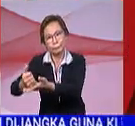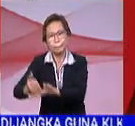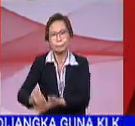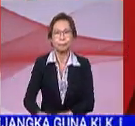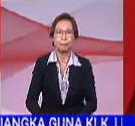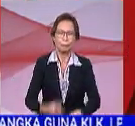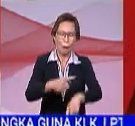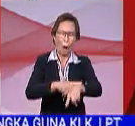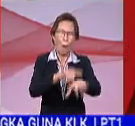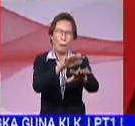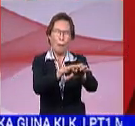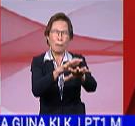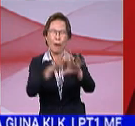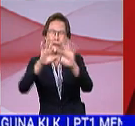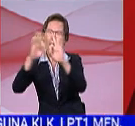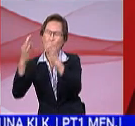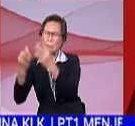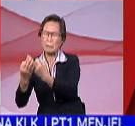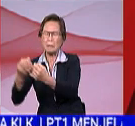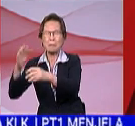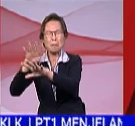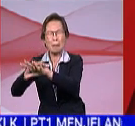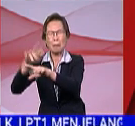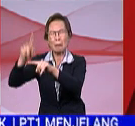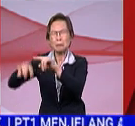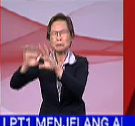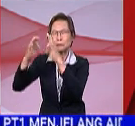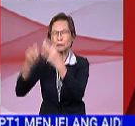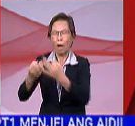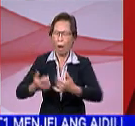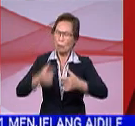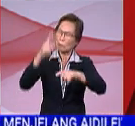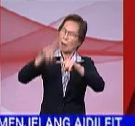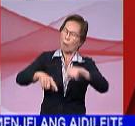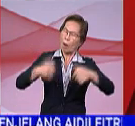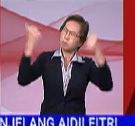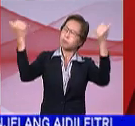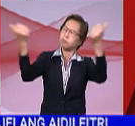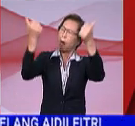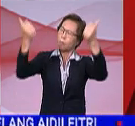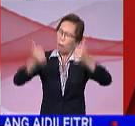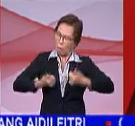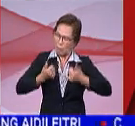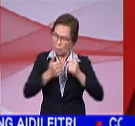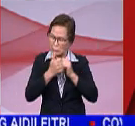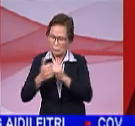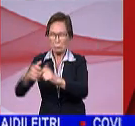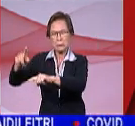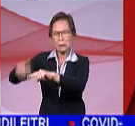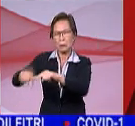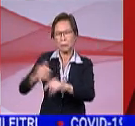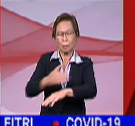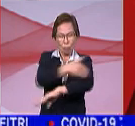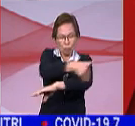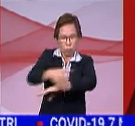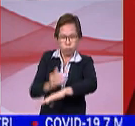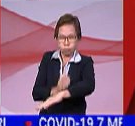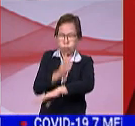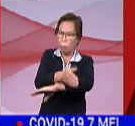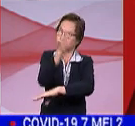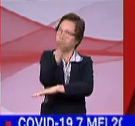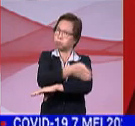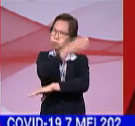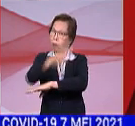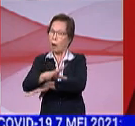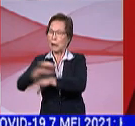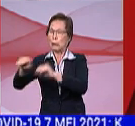Di saat ramai ahli keluarga tidak dapat meraikan Hari Raya Aidilfitri bersama kerana tidak dibenarkan merentas daerah, ditambah